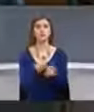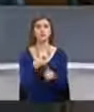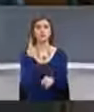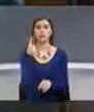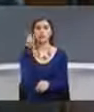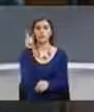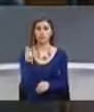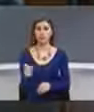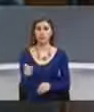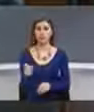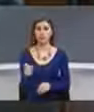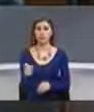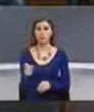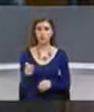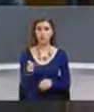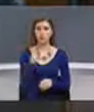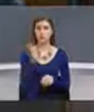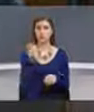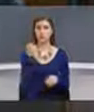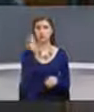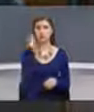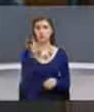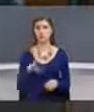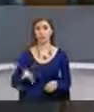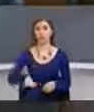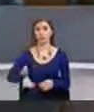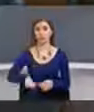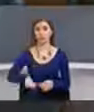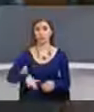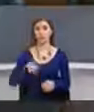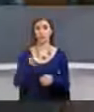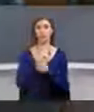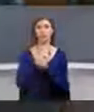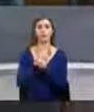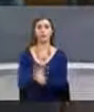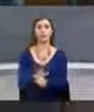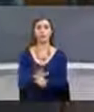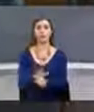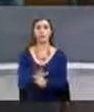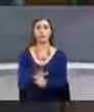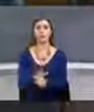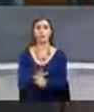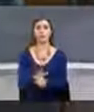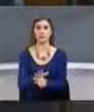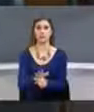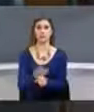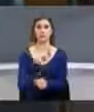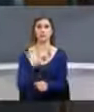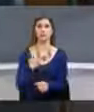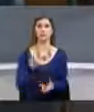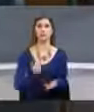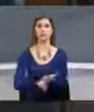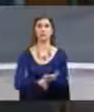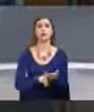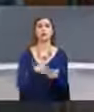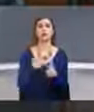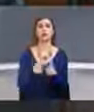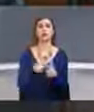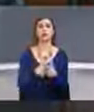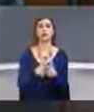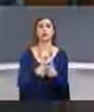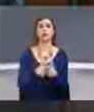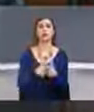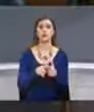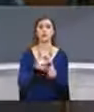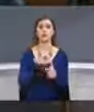personi që është në këtë rast grua, i shkelen të drejtat e saj, për shkak të përkatësi saj racore,